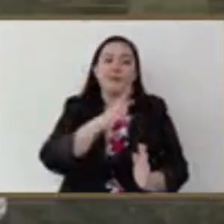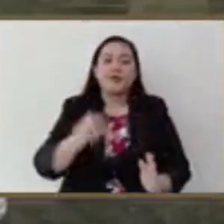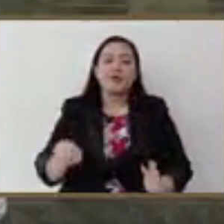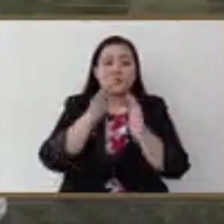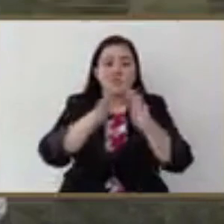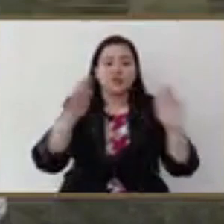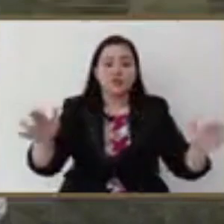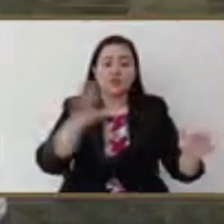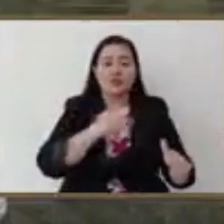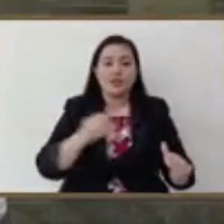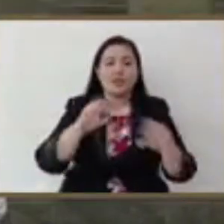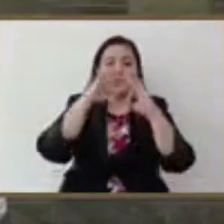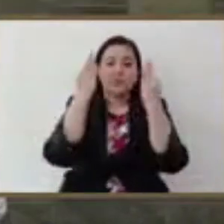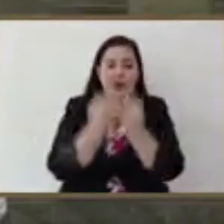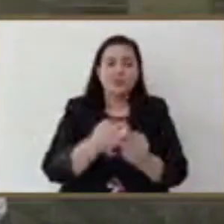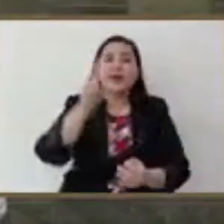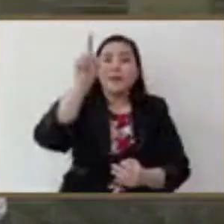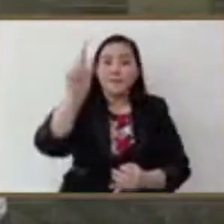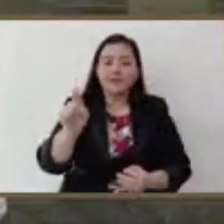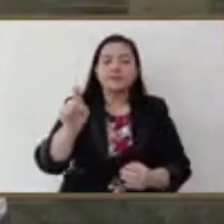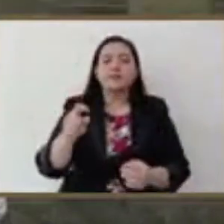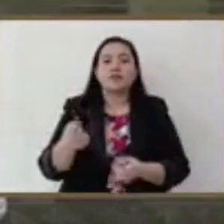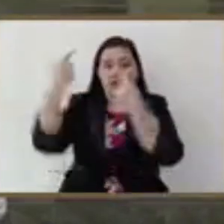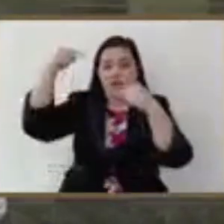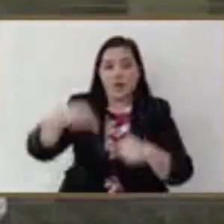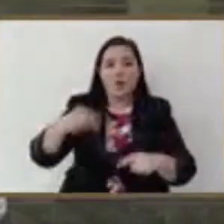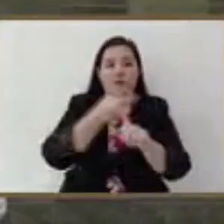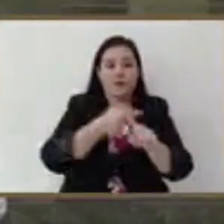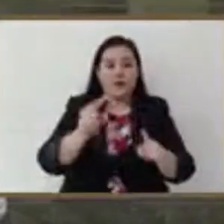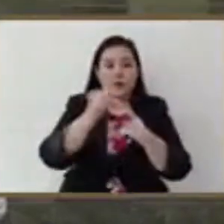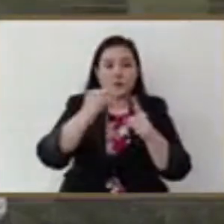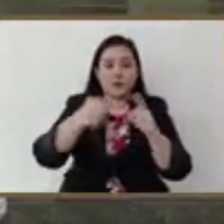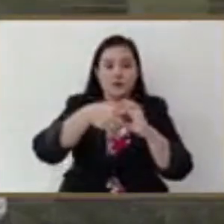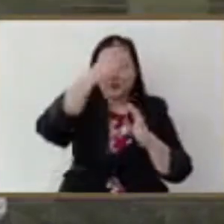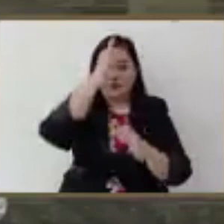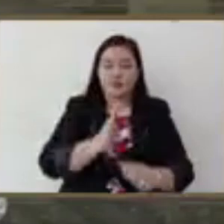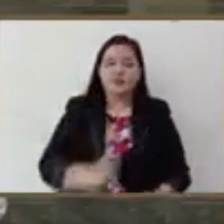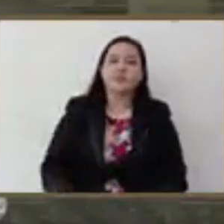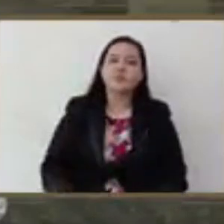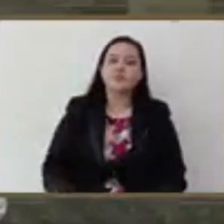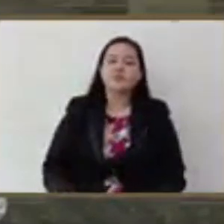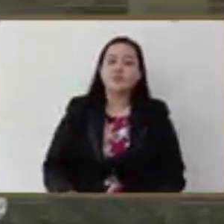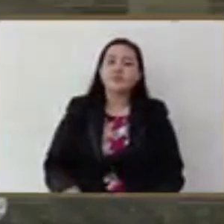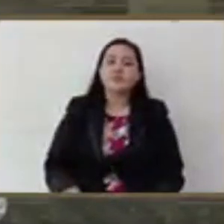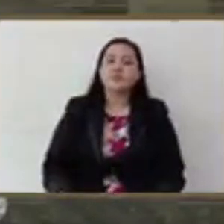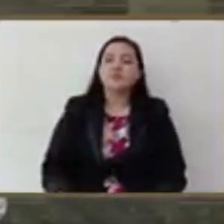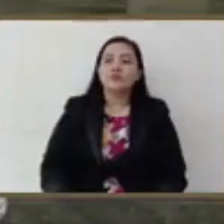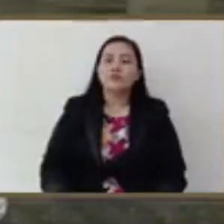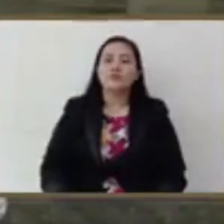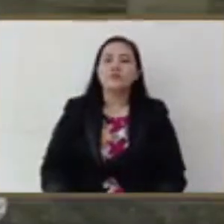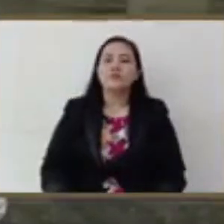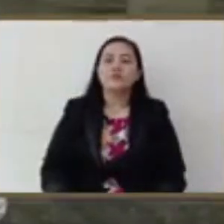ay dapat nang gagaling sa salita ng Diyos. Wala hong lalabas, wala ho tayong maituturo. Listen carefully, don't miss